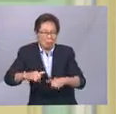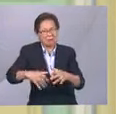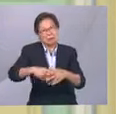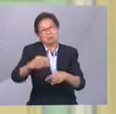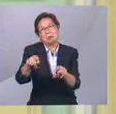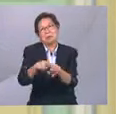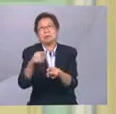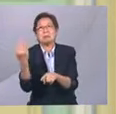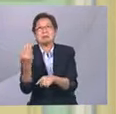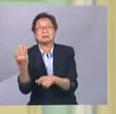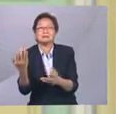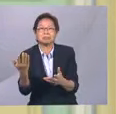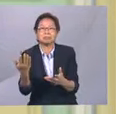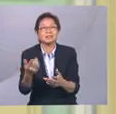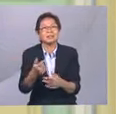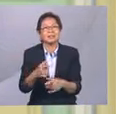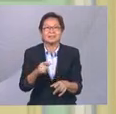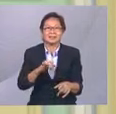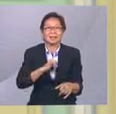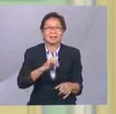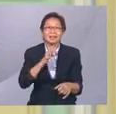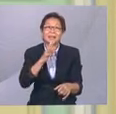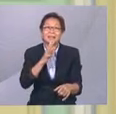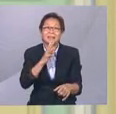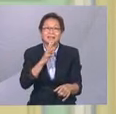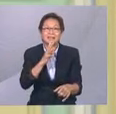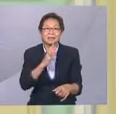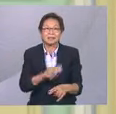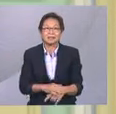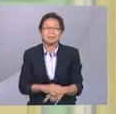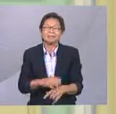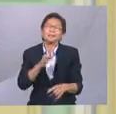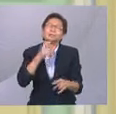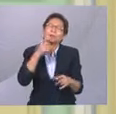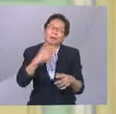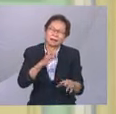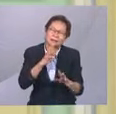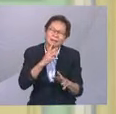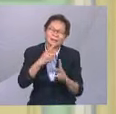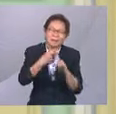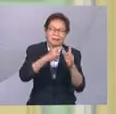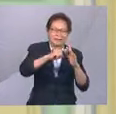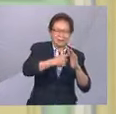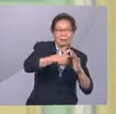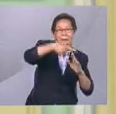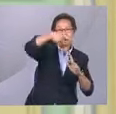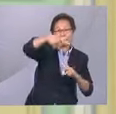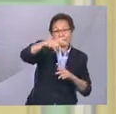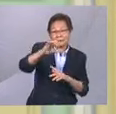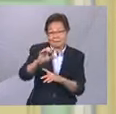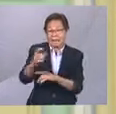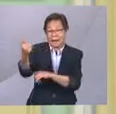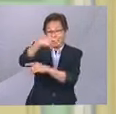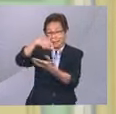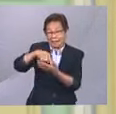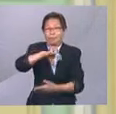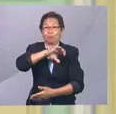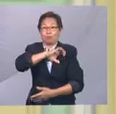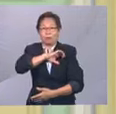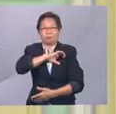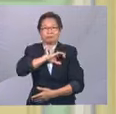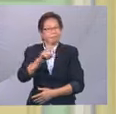biasa jadi Baitullah Seda Sebutkan daripada permulaan ABC saya ini bahwa propolis